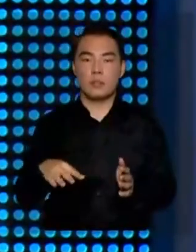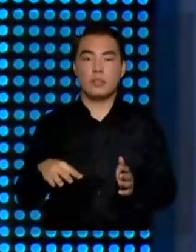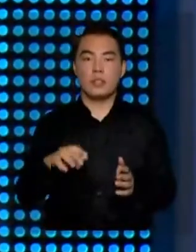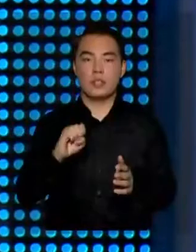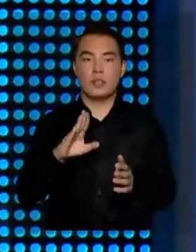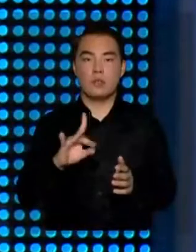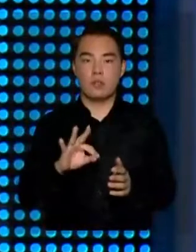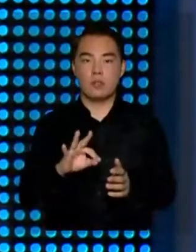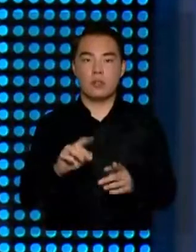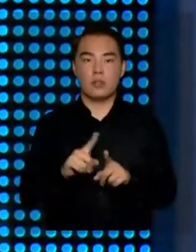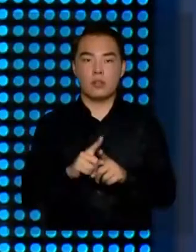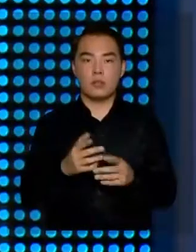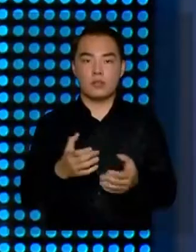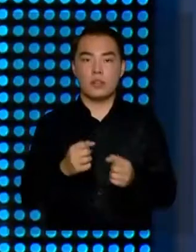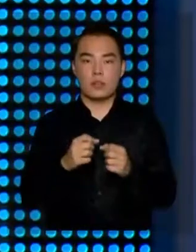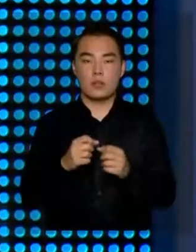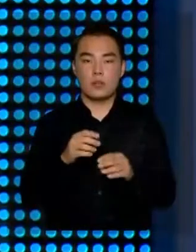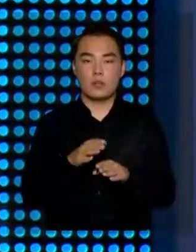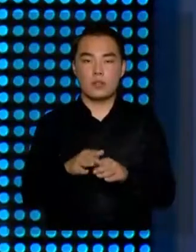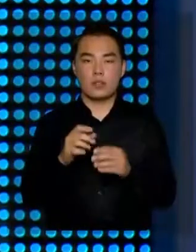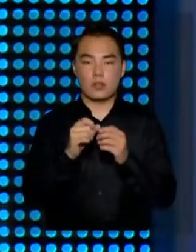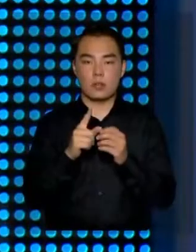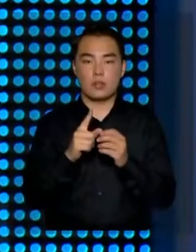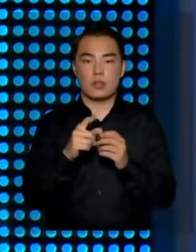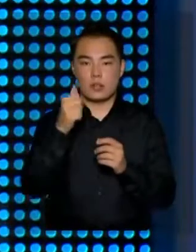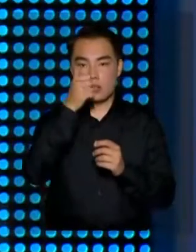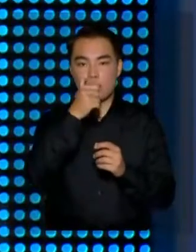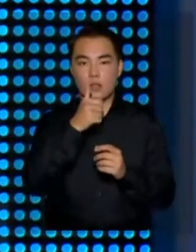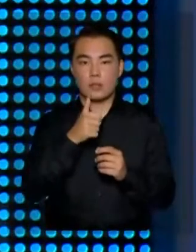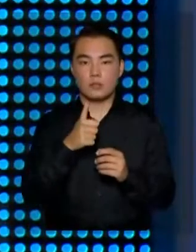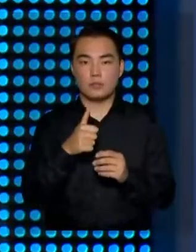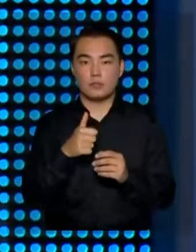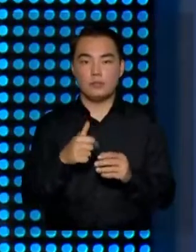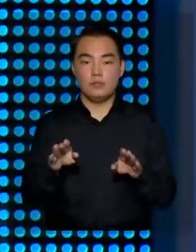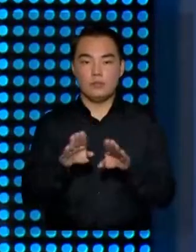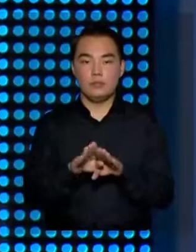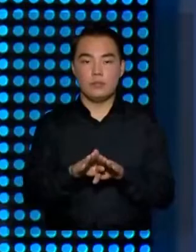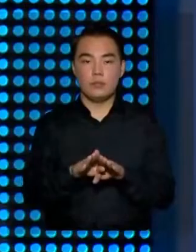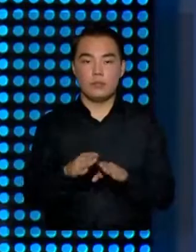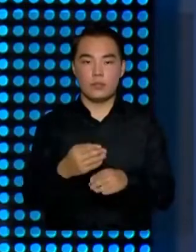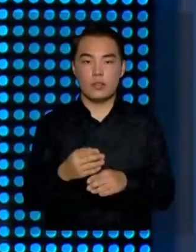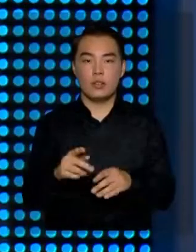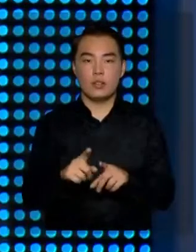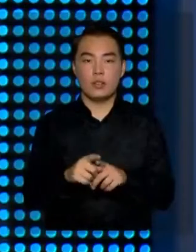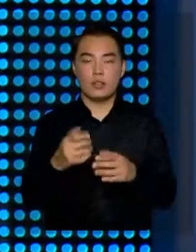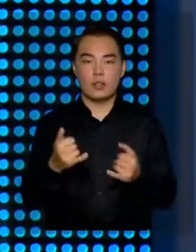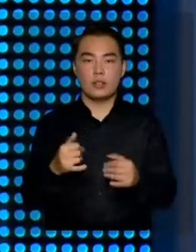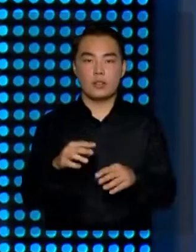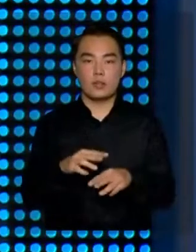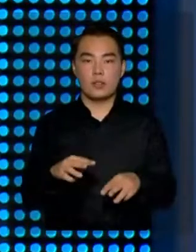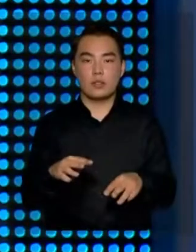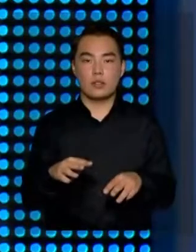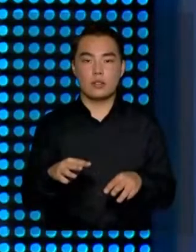сроком погашения в 11,5 лет. Соответствующее соглашение ратифицировал сегодня Мажилис парламента. В